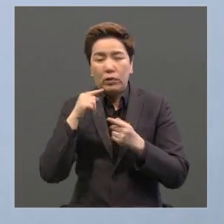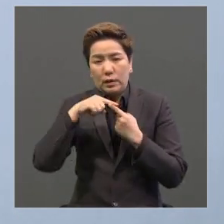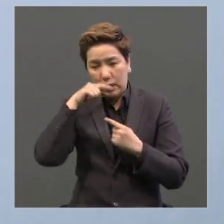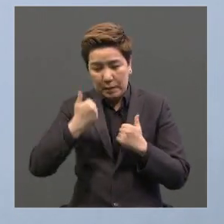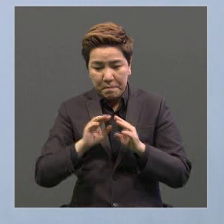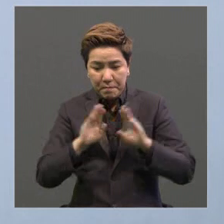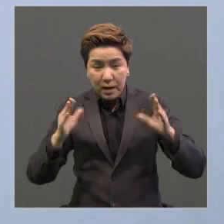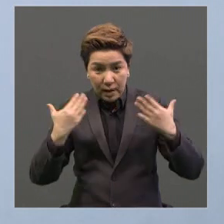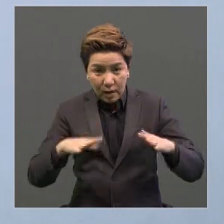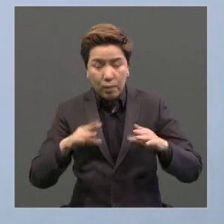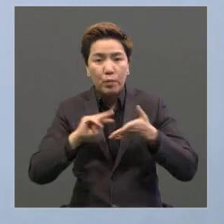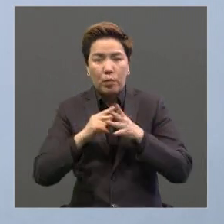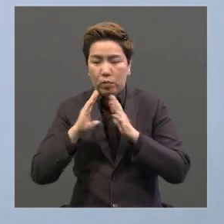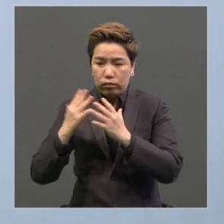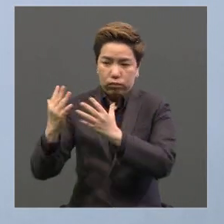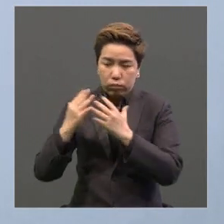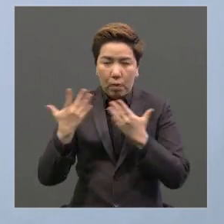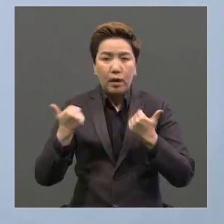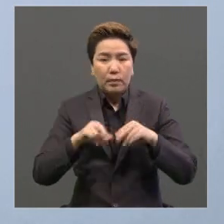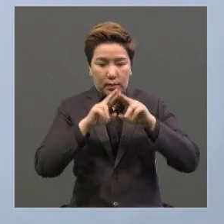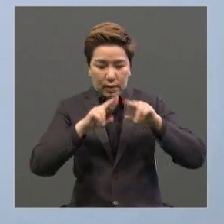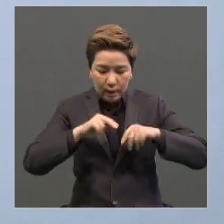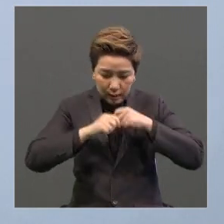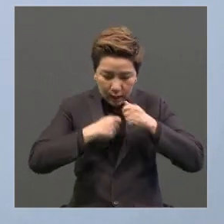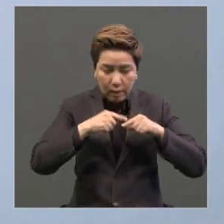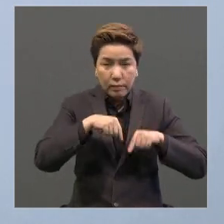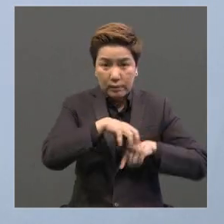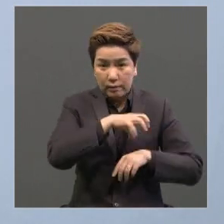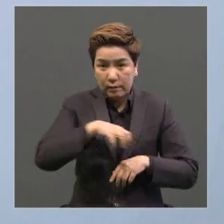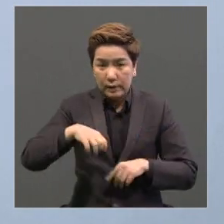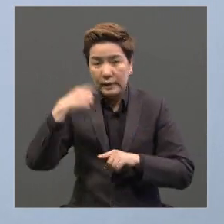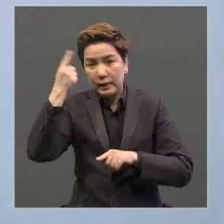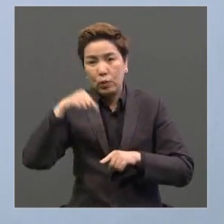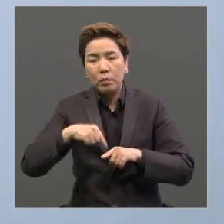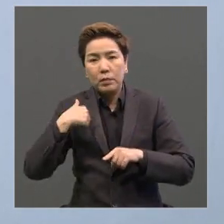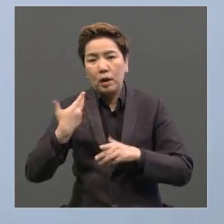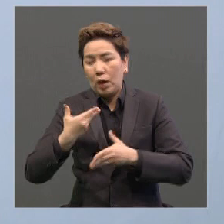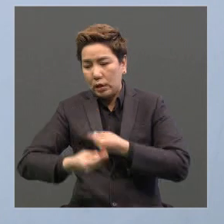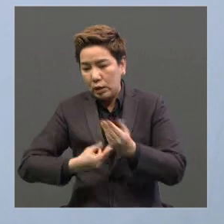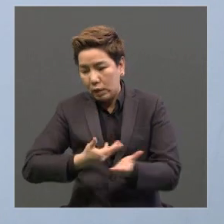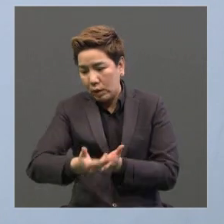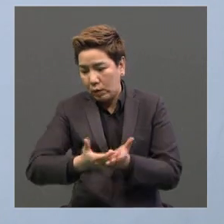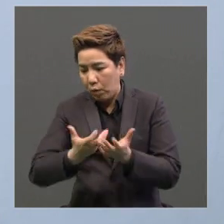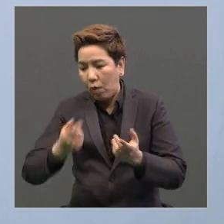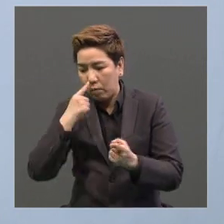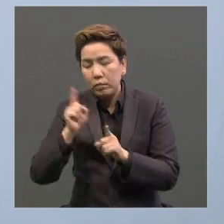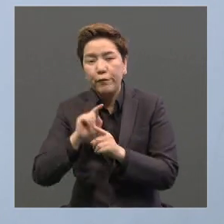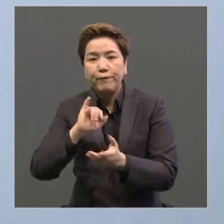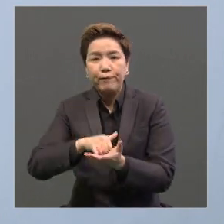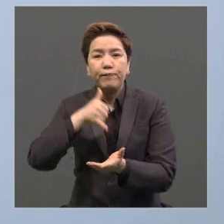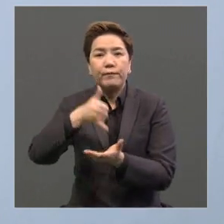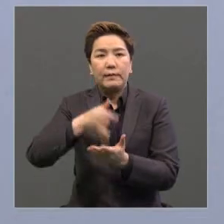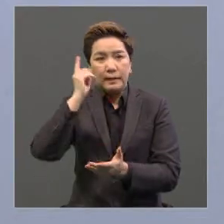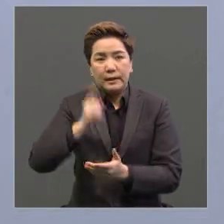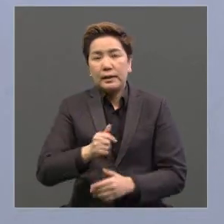คักขึ้นมากแม้กระทั่งร้านอาหารสถานที่ท่องเที่ยวต่างๆช้อปปิ้งทุกอย่างกลับมาฟื้นตัวค่อนข้างดีม